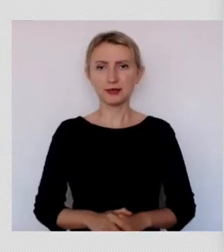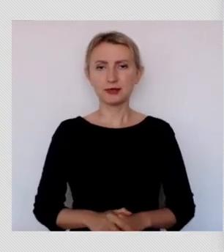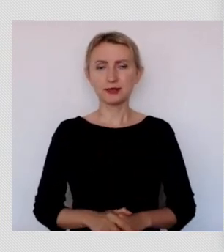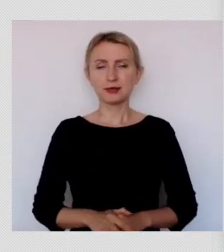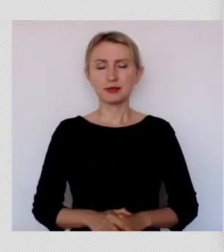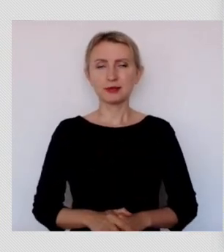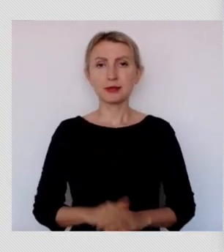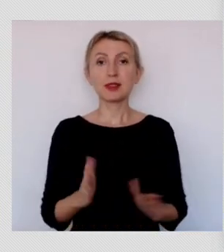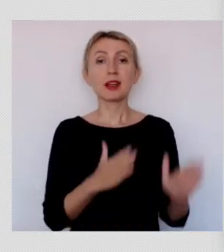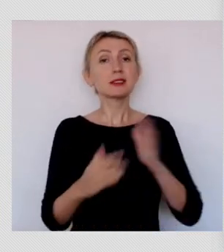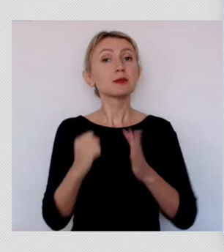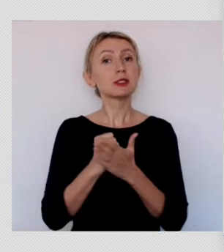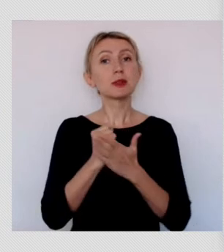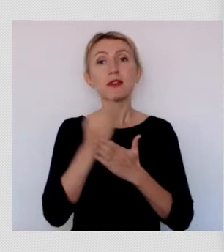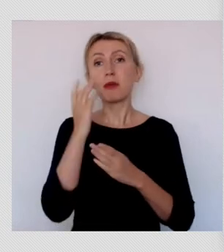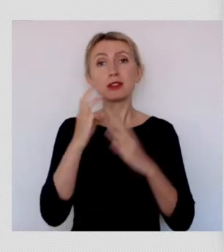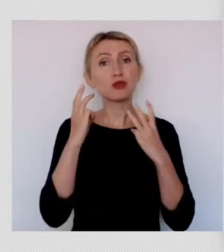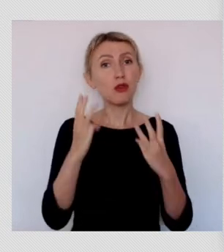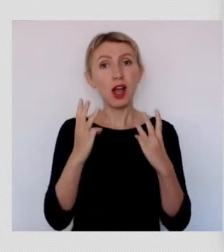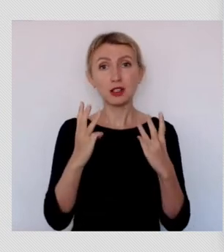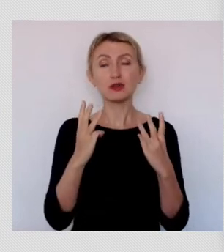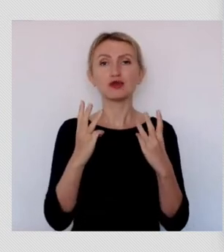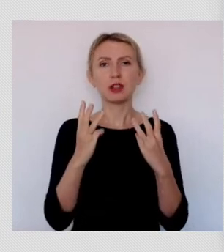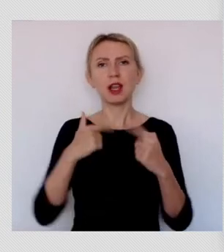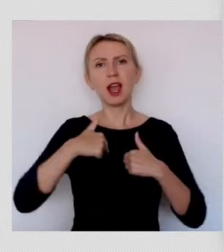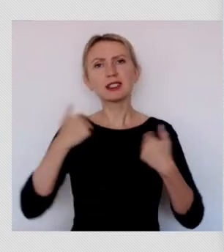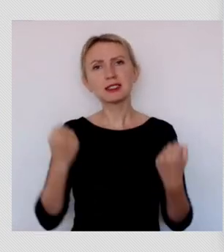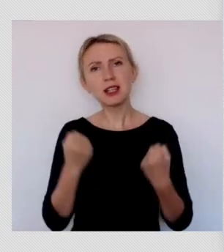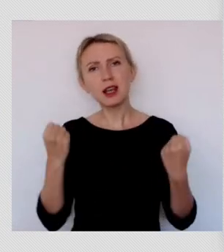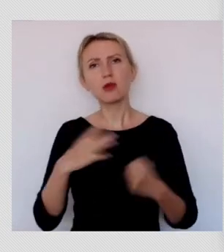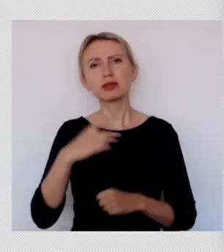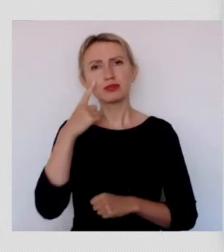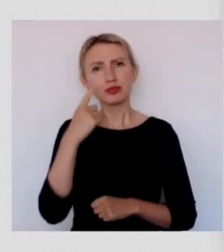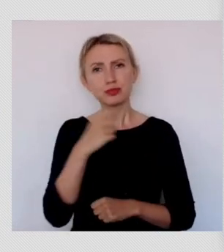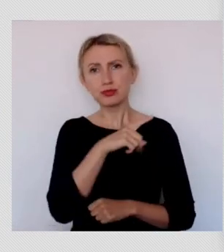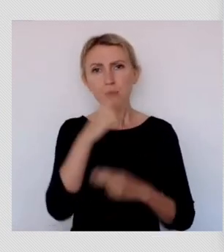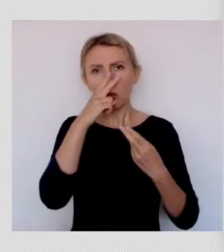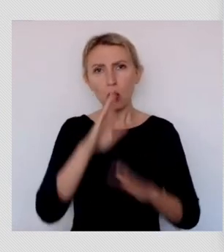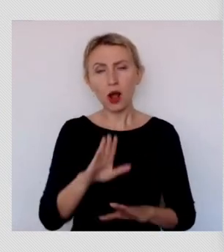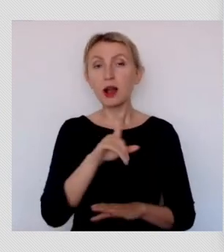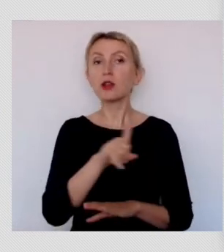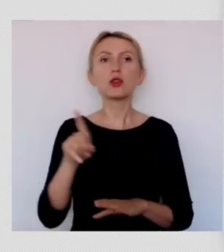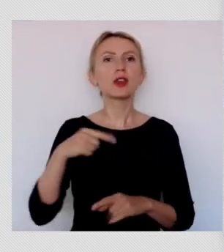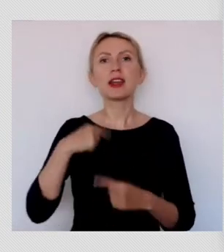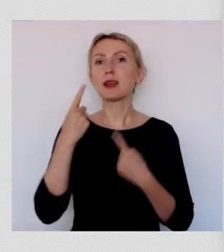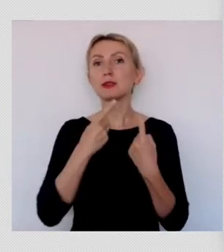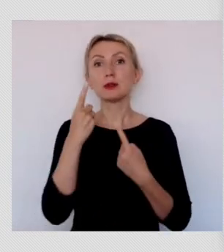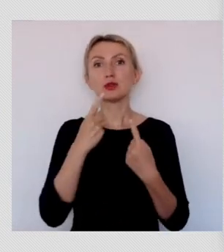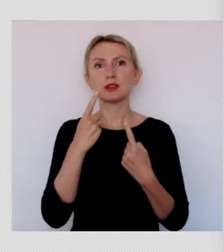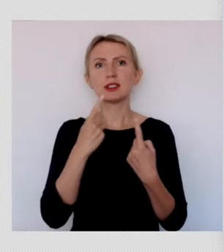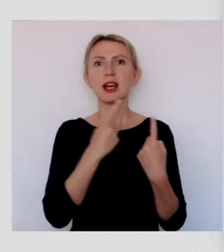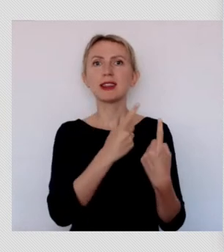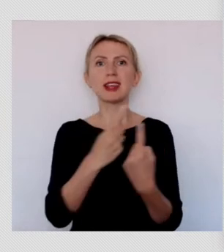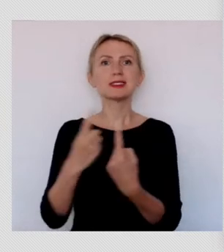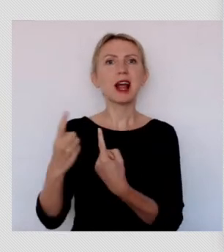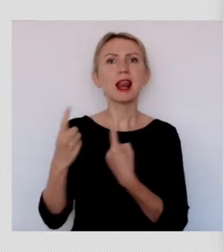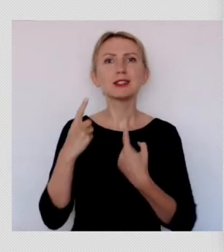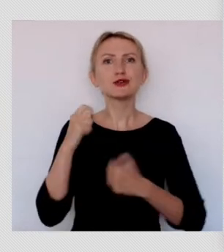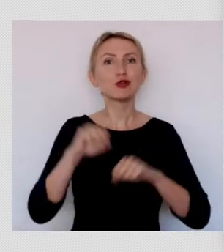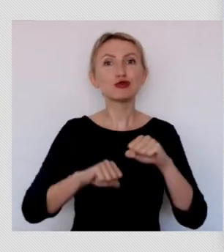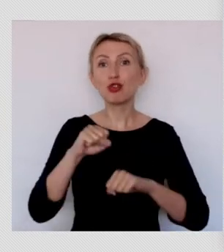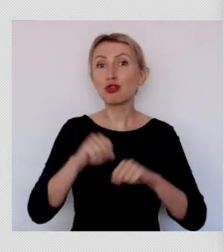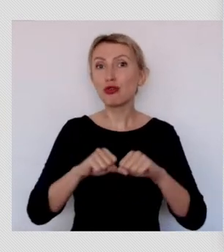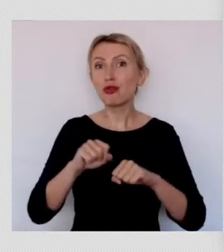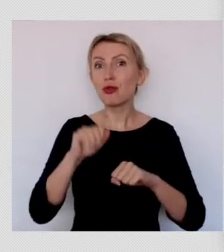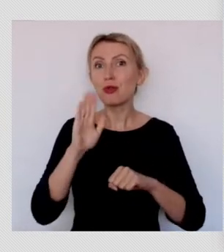Kolejną rzeczą, która jest bardzo istotna i starałem się Państwu na to zwrócić uwagę, jest, nie przypuszczałem, że niezależność sądownictwa będzie